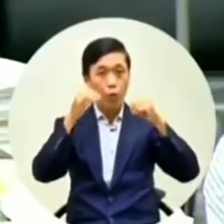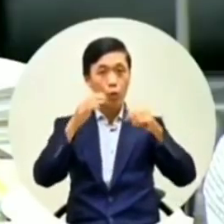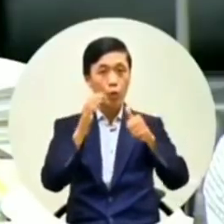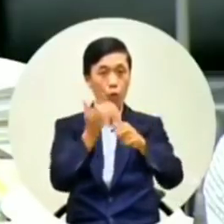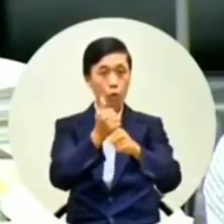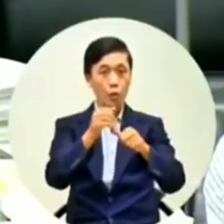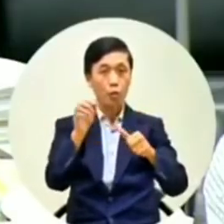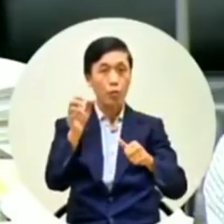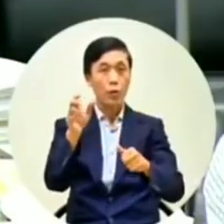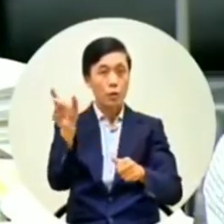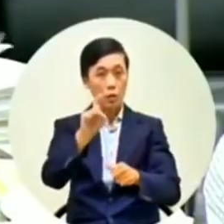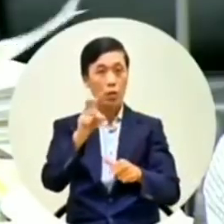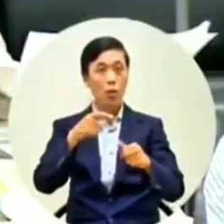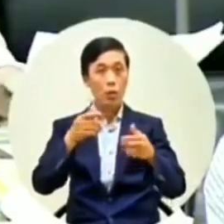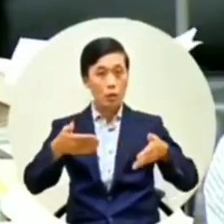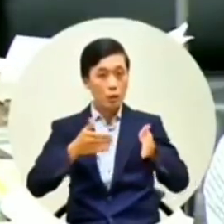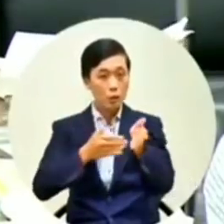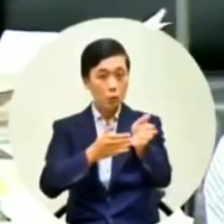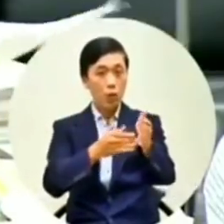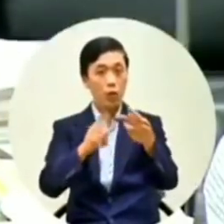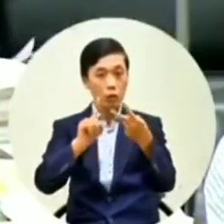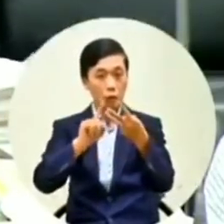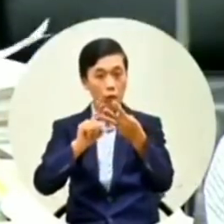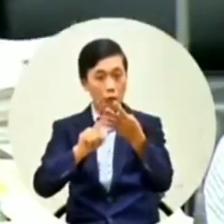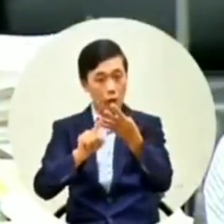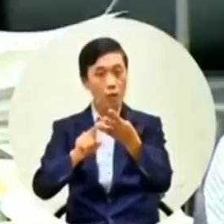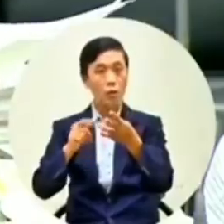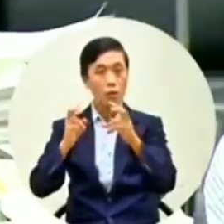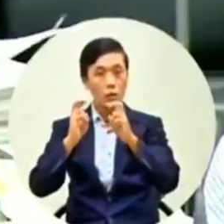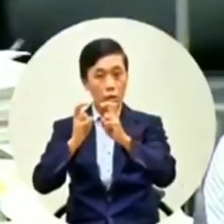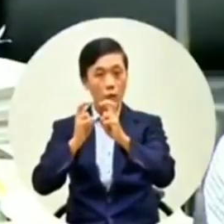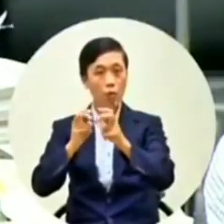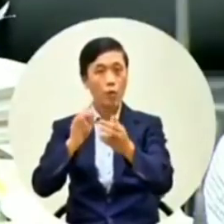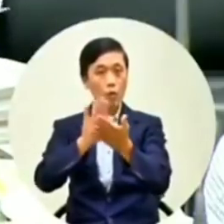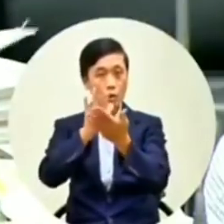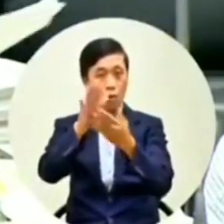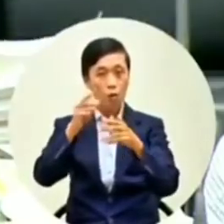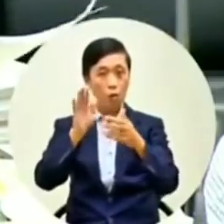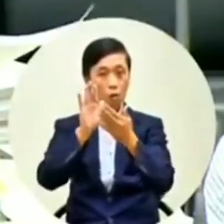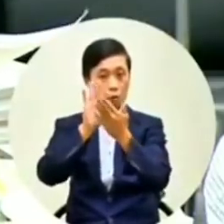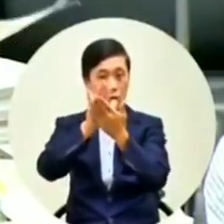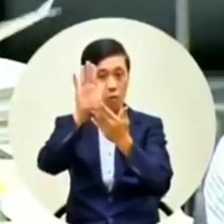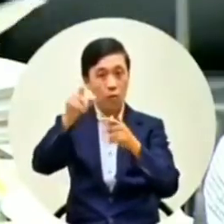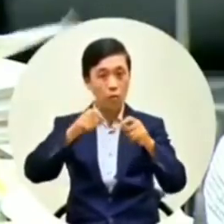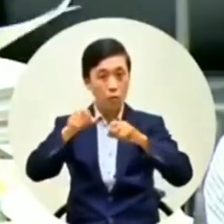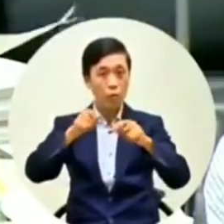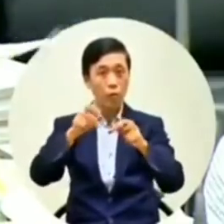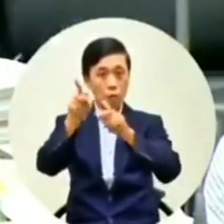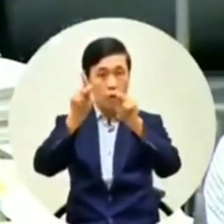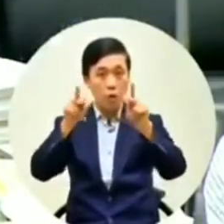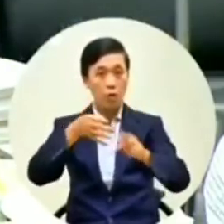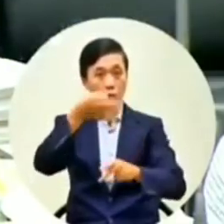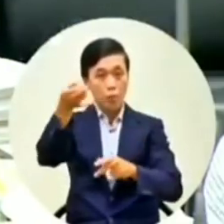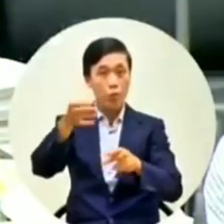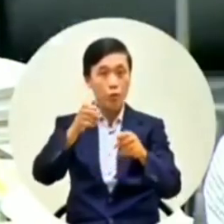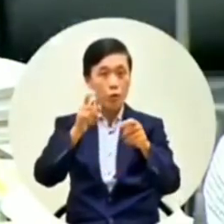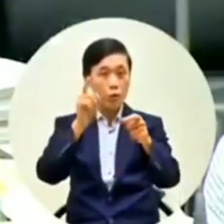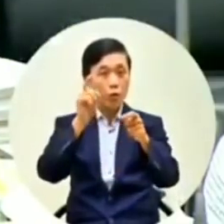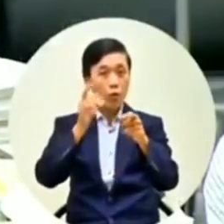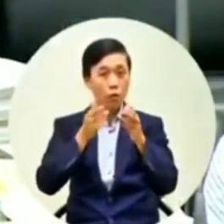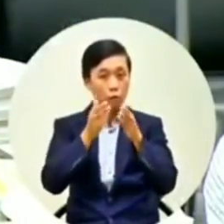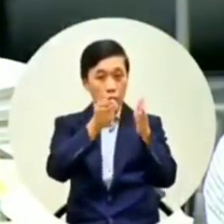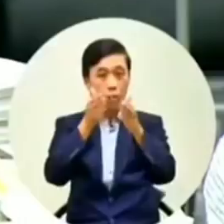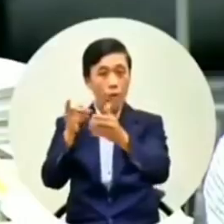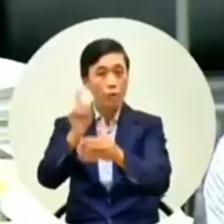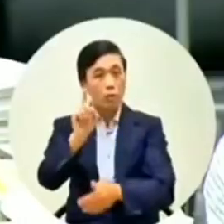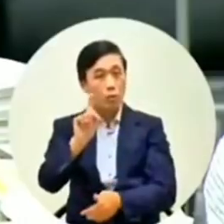轨、我们的捷运，想想看呐、啊，这些我们未来的规划还债的方向在哪边呢、啊？还